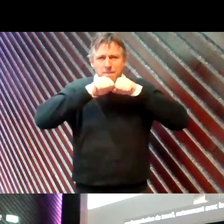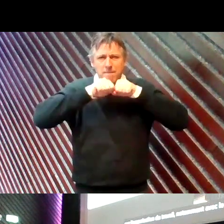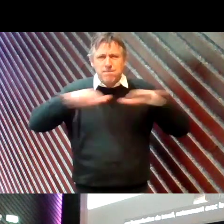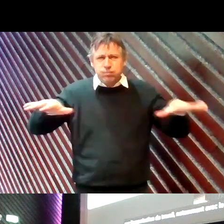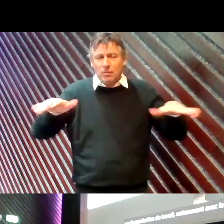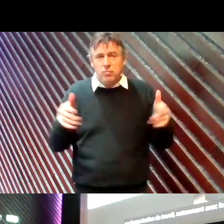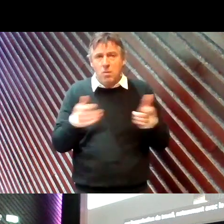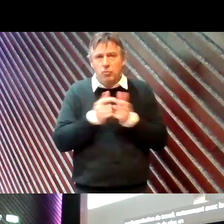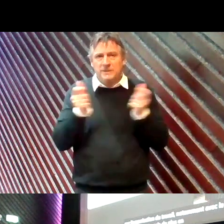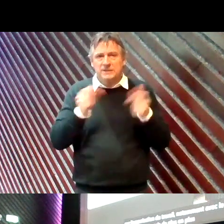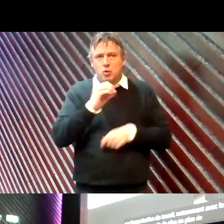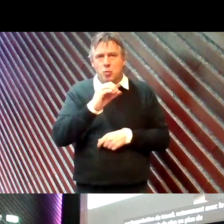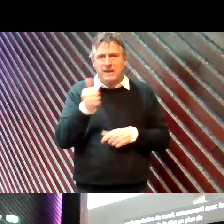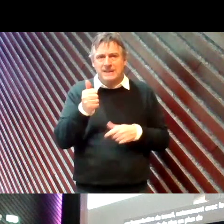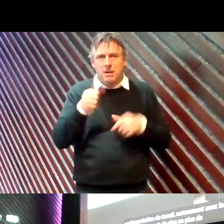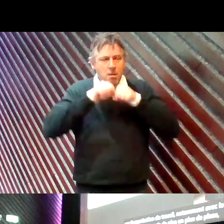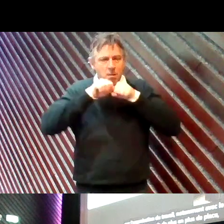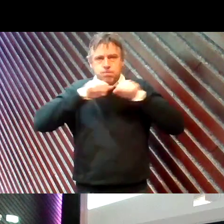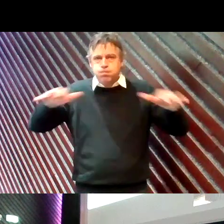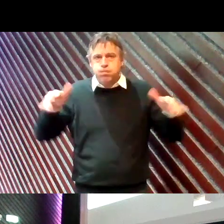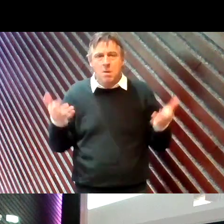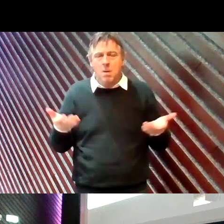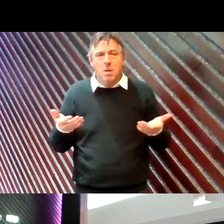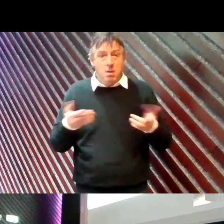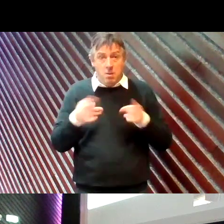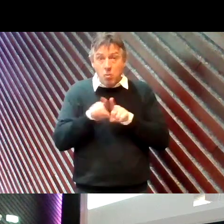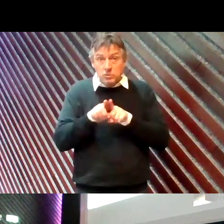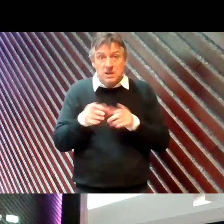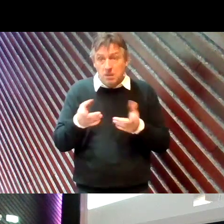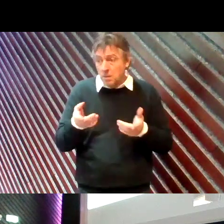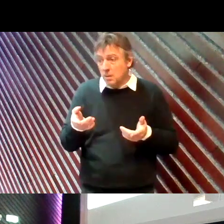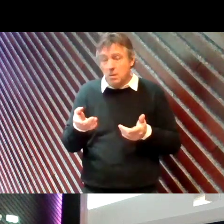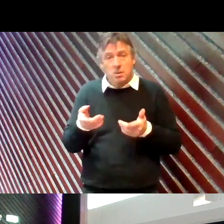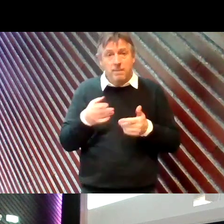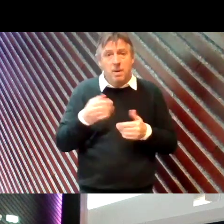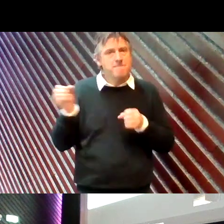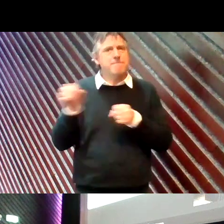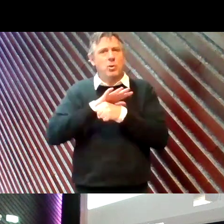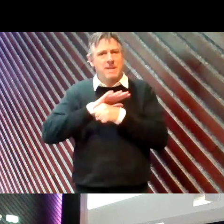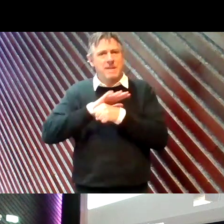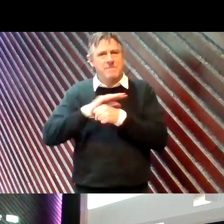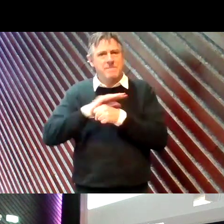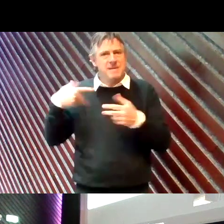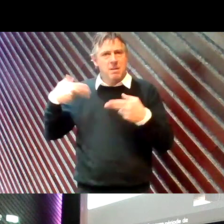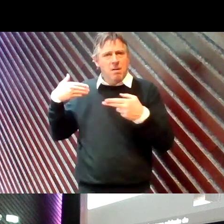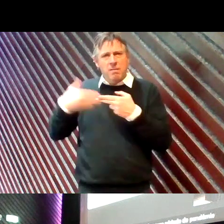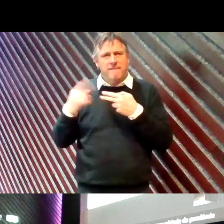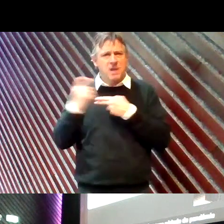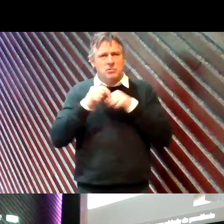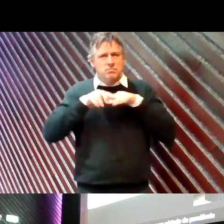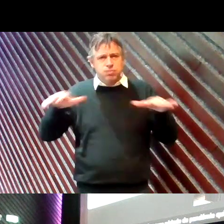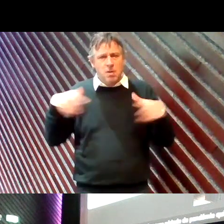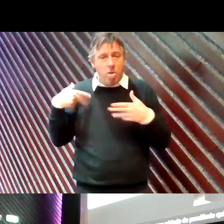et aussi, je dirais, cette fameuse période de pandémie qui doit, je dirais,